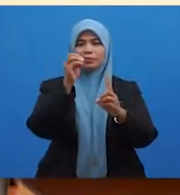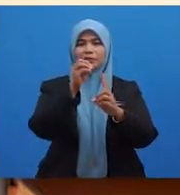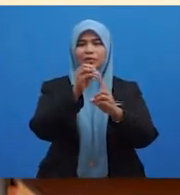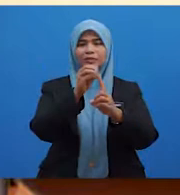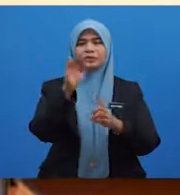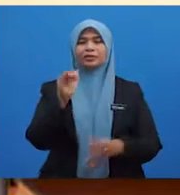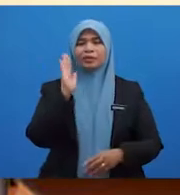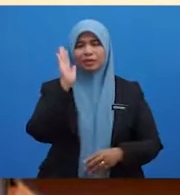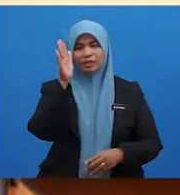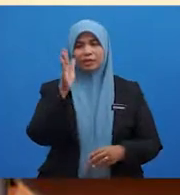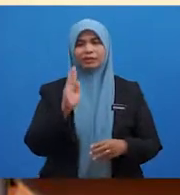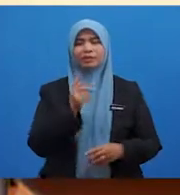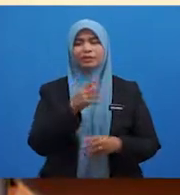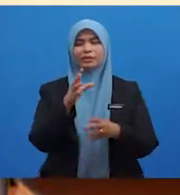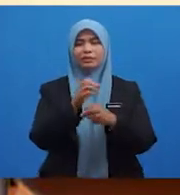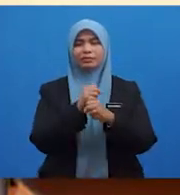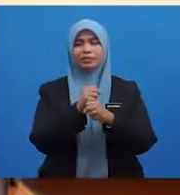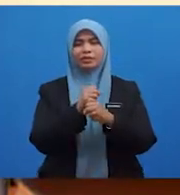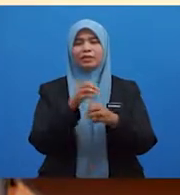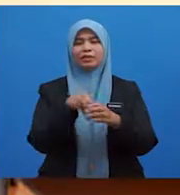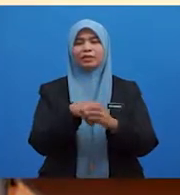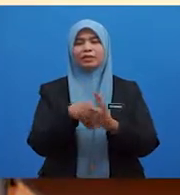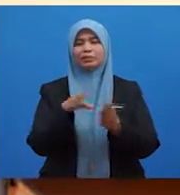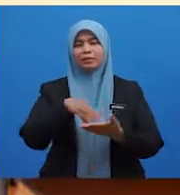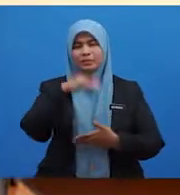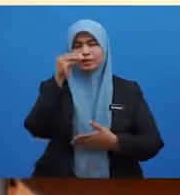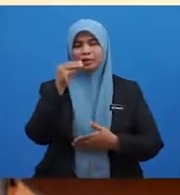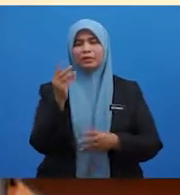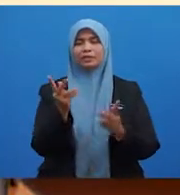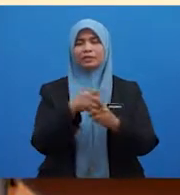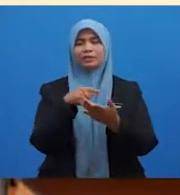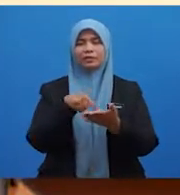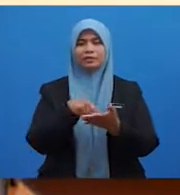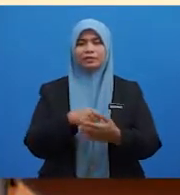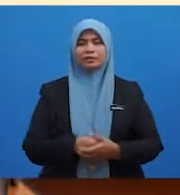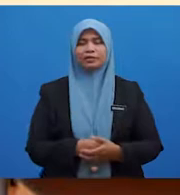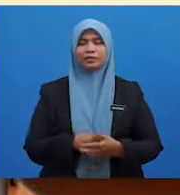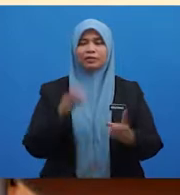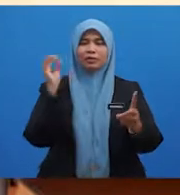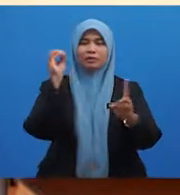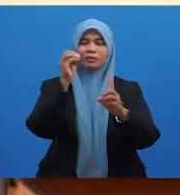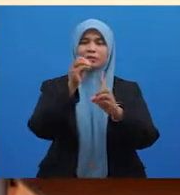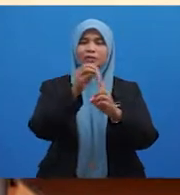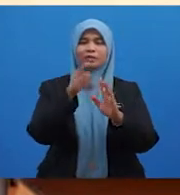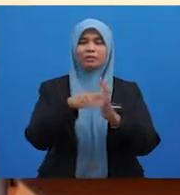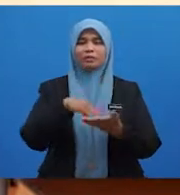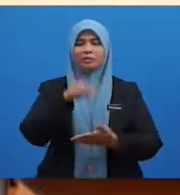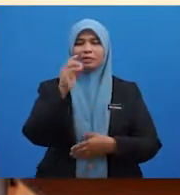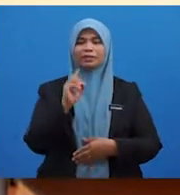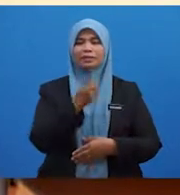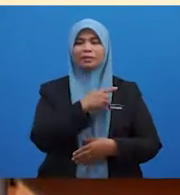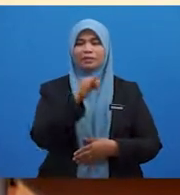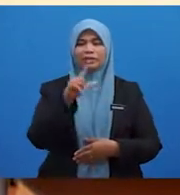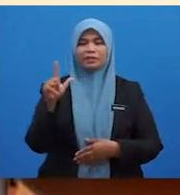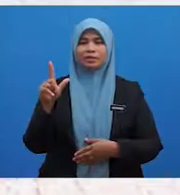yang akan kita capai dalam pembelajaran kali ini. Objektif pembelajaran kita